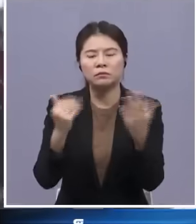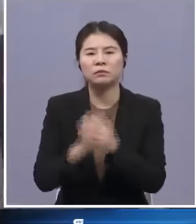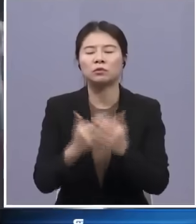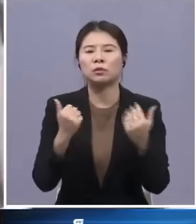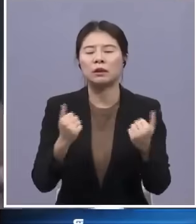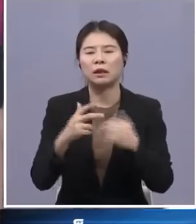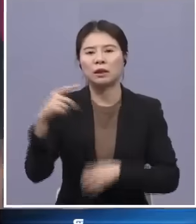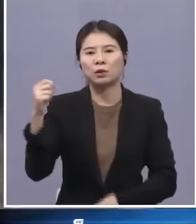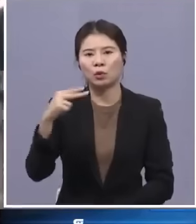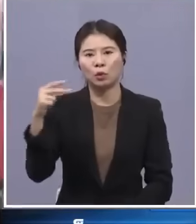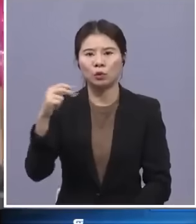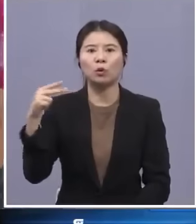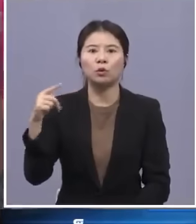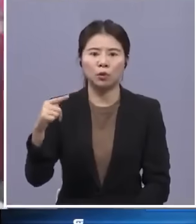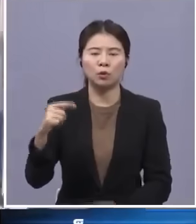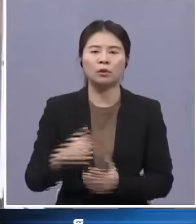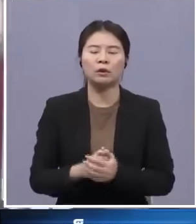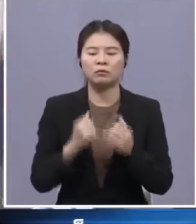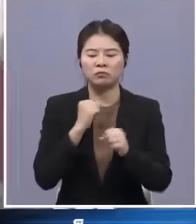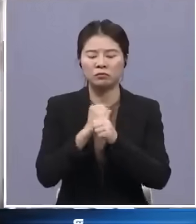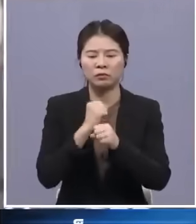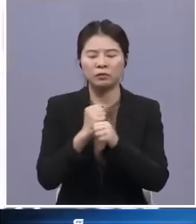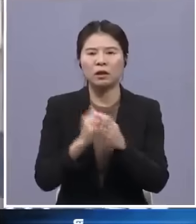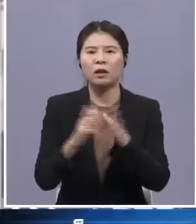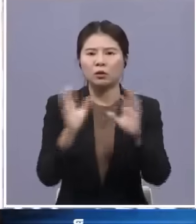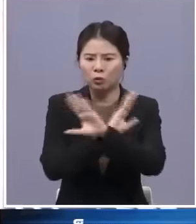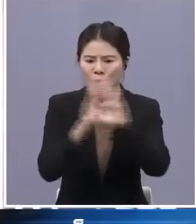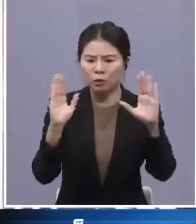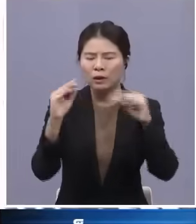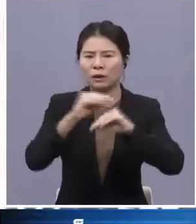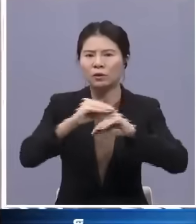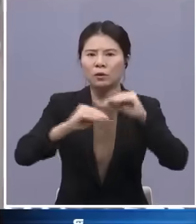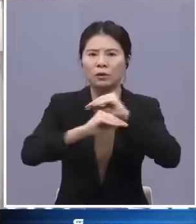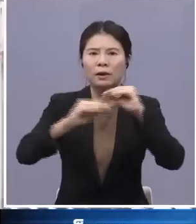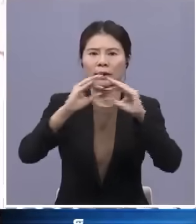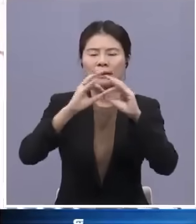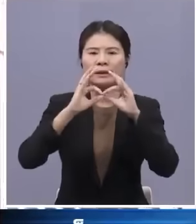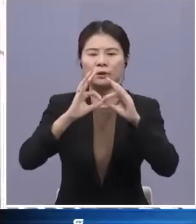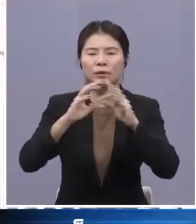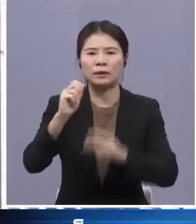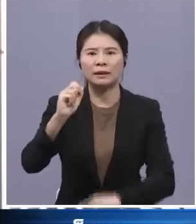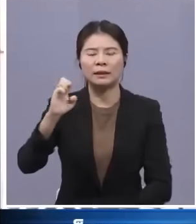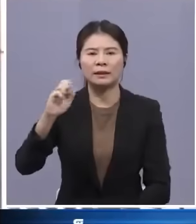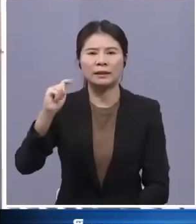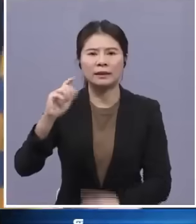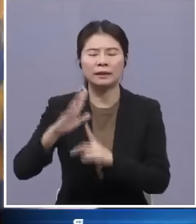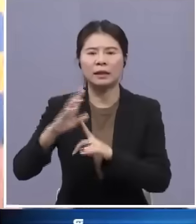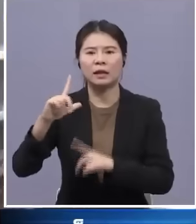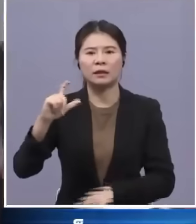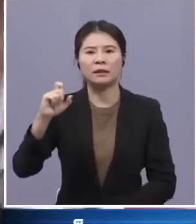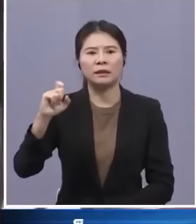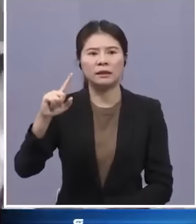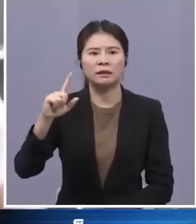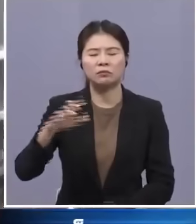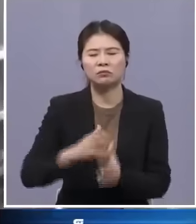ทศไทยจะต้องศึกษาหาข้อมูลก็คือการยกเลิกโครงการอันเต็มไปด้วยความตั้งใจอันดีของอิตาลีนั้นน่ะทำไมเขาถึงยกเลิกอ่ะ คือเ